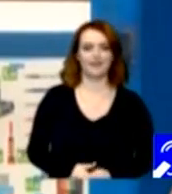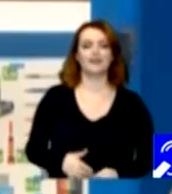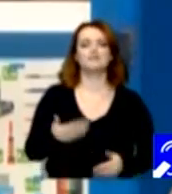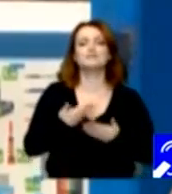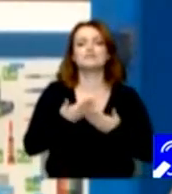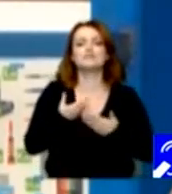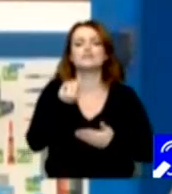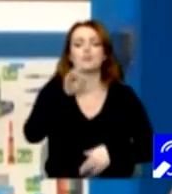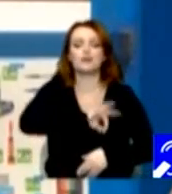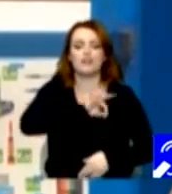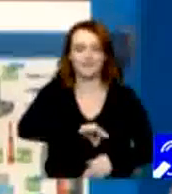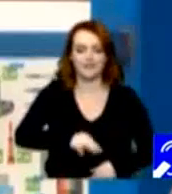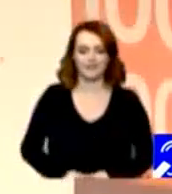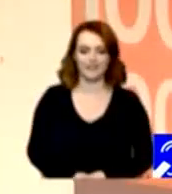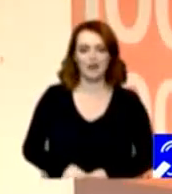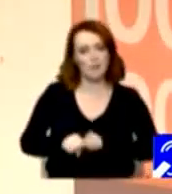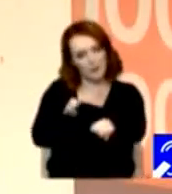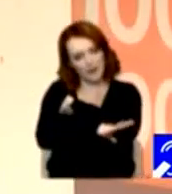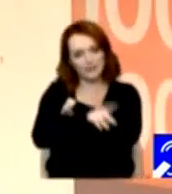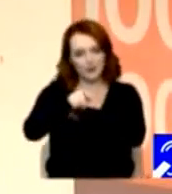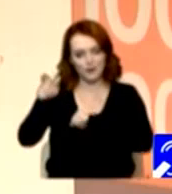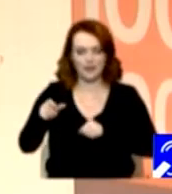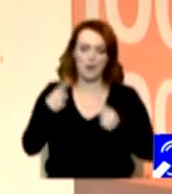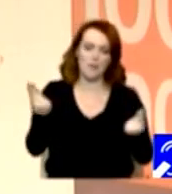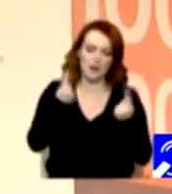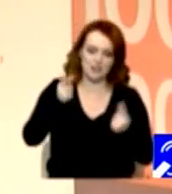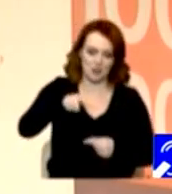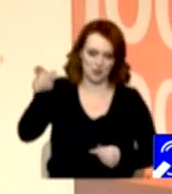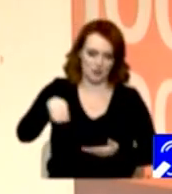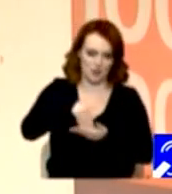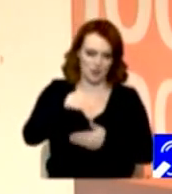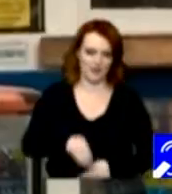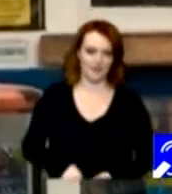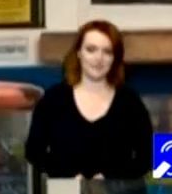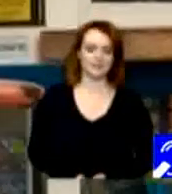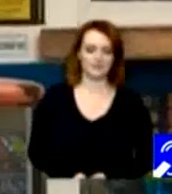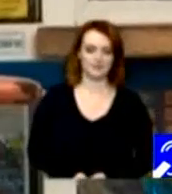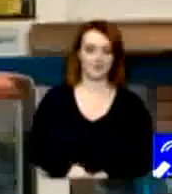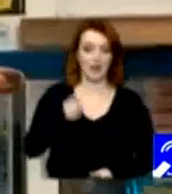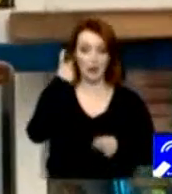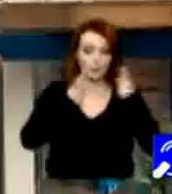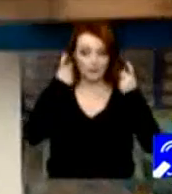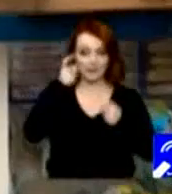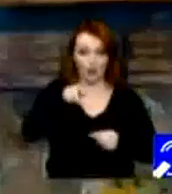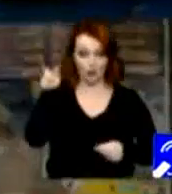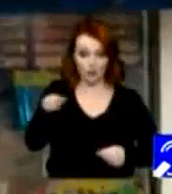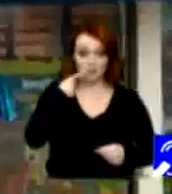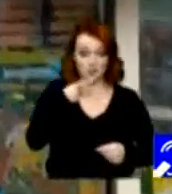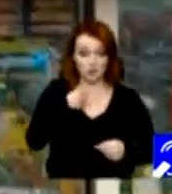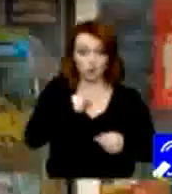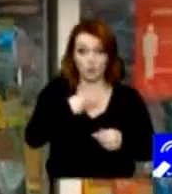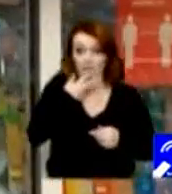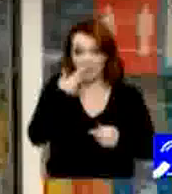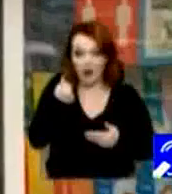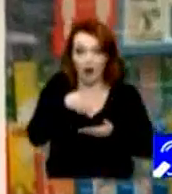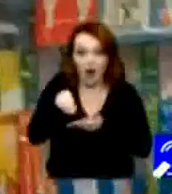nu stiu sunt oameni așa mai să refuze pur și simplu care cred în minuni psihologie timp dependenta de jocurile de